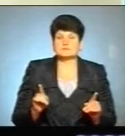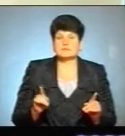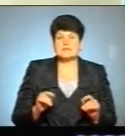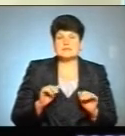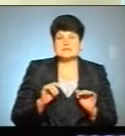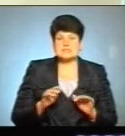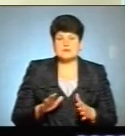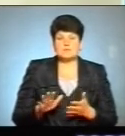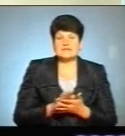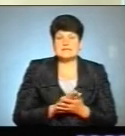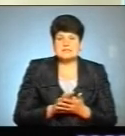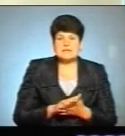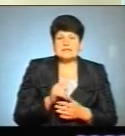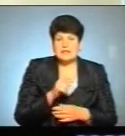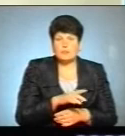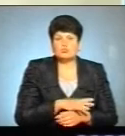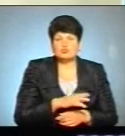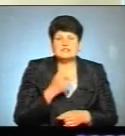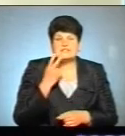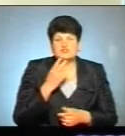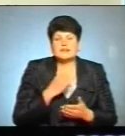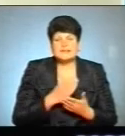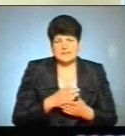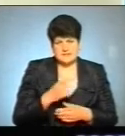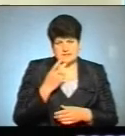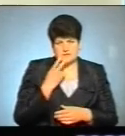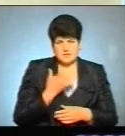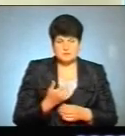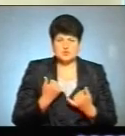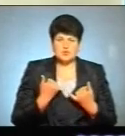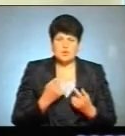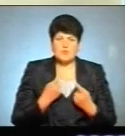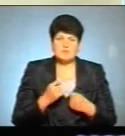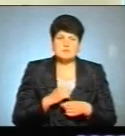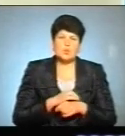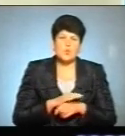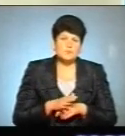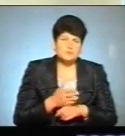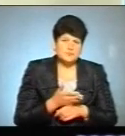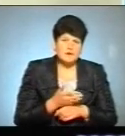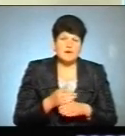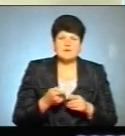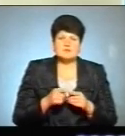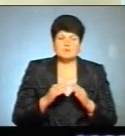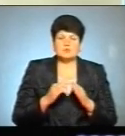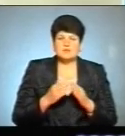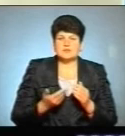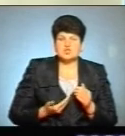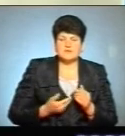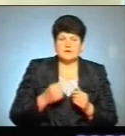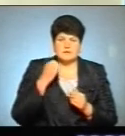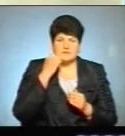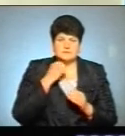засоби дезінфекції там були завжди і є завжди. Тому що ми сьогодні говоримо за ковід, але такі будинки, де проживає, наприклад, в